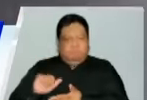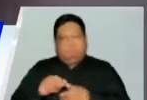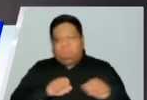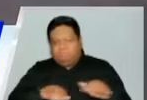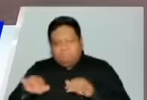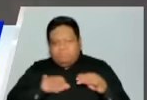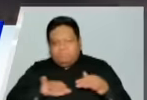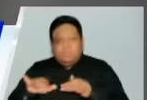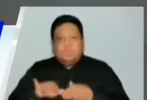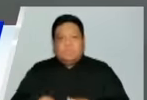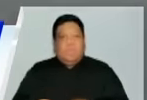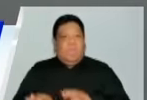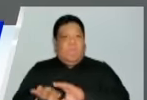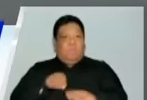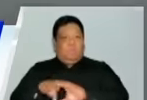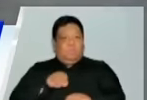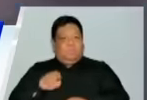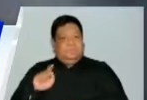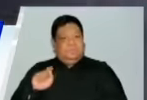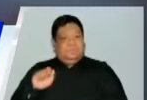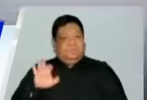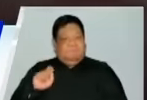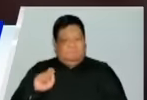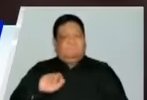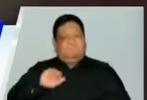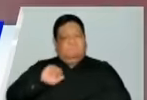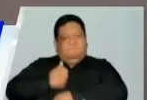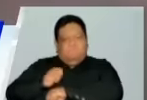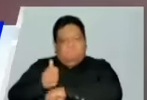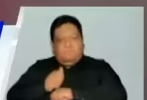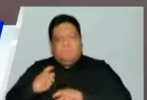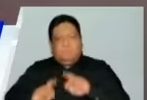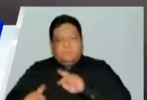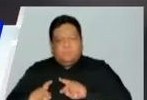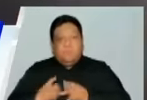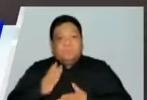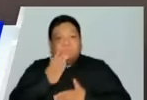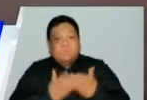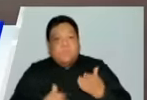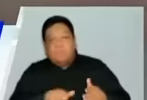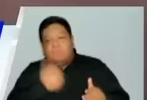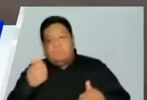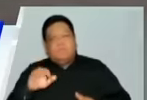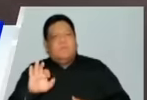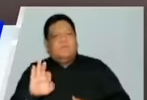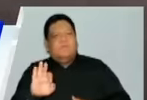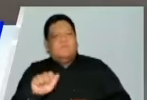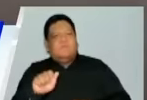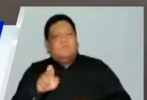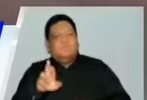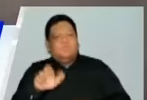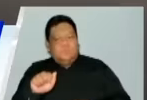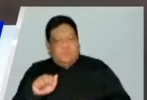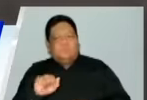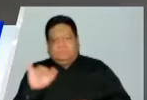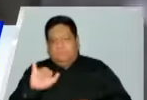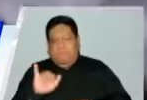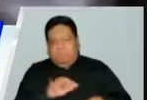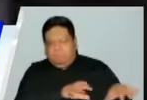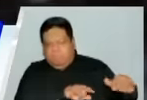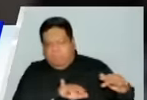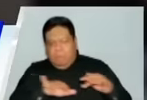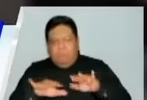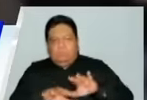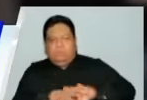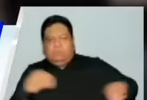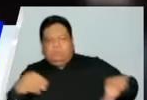May mga pasyente rin na napadako sa Padre Faura Avenue sa tapat ng Supreme Court para takasan ng sunog at ang nakakasulasok na usok. Saan